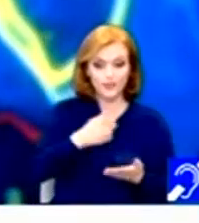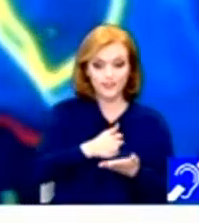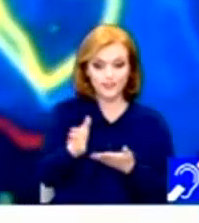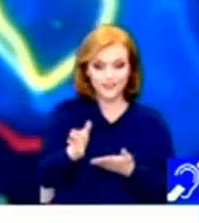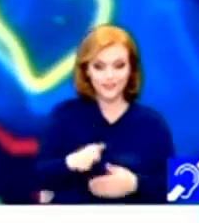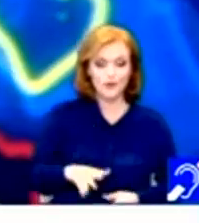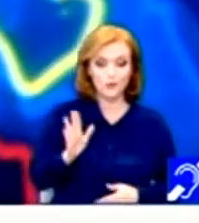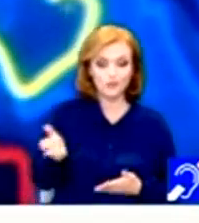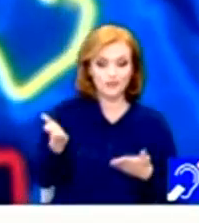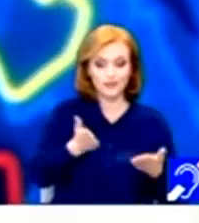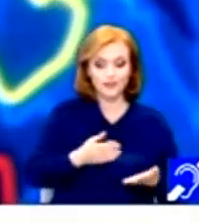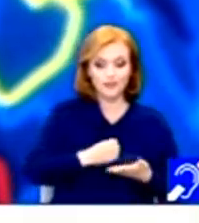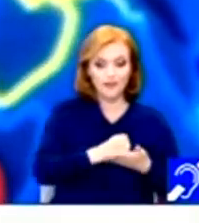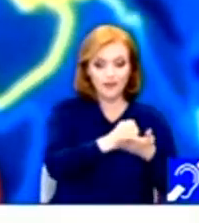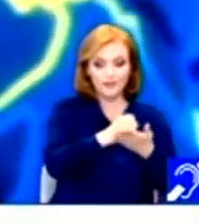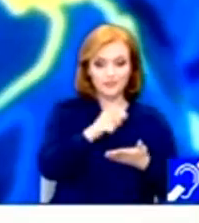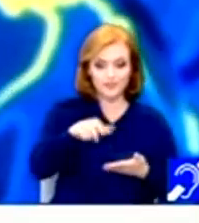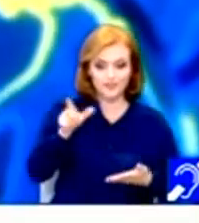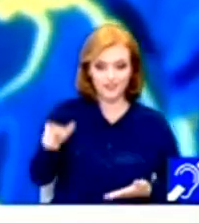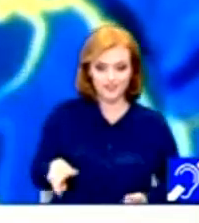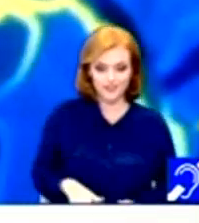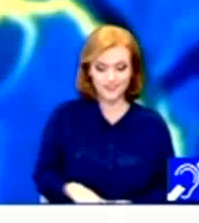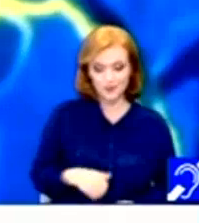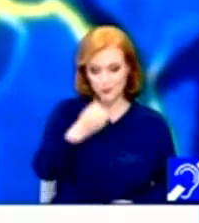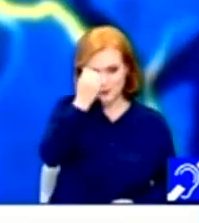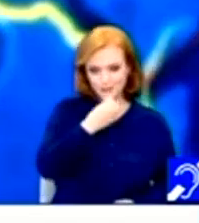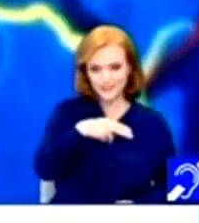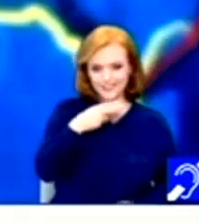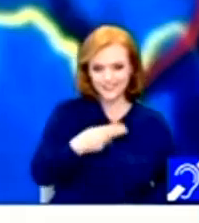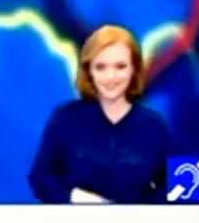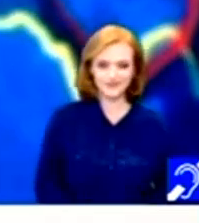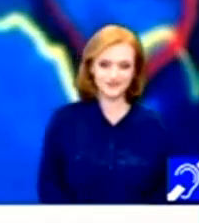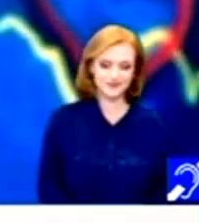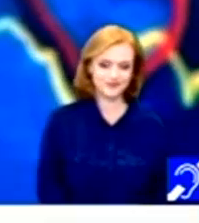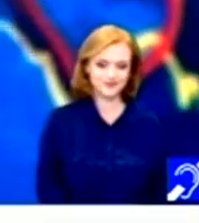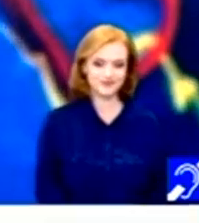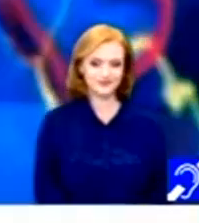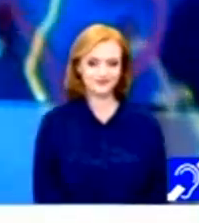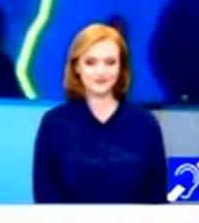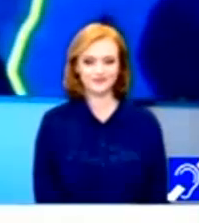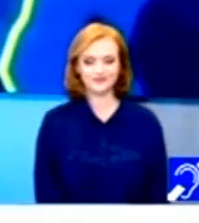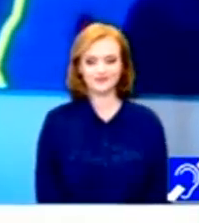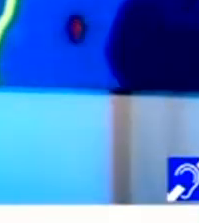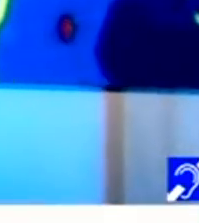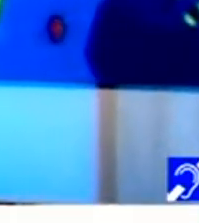meu Mihai Rădulescu. Eu sunt Stella Danilă și vă mulțumesc pentru atenție. O seară reușită să aveți. La revedere!